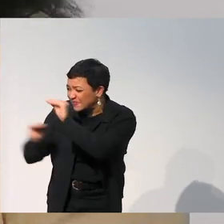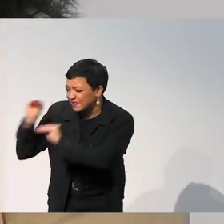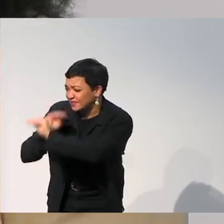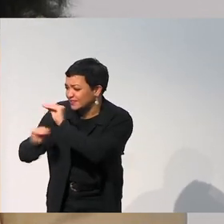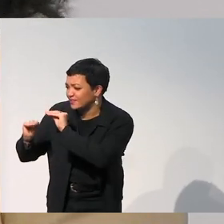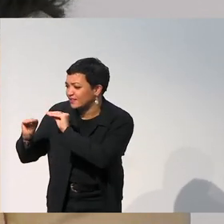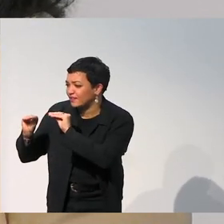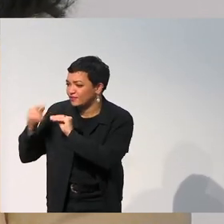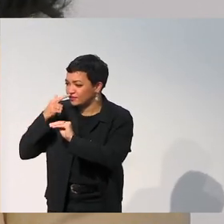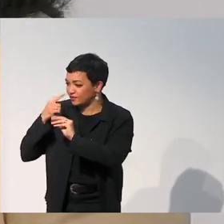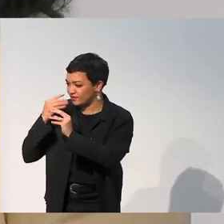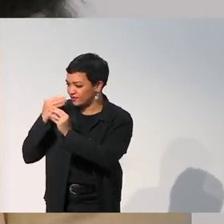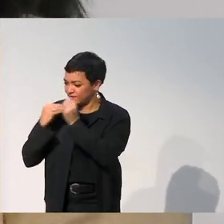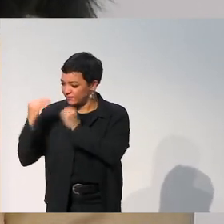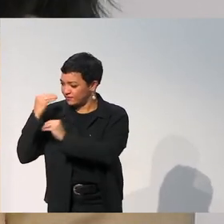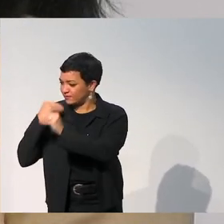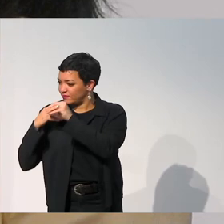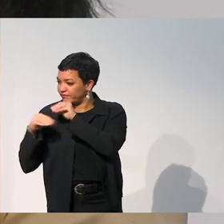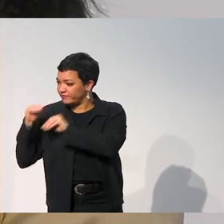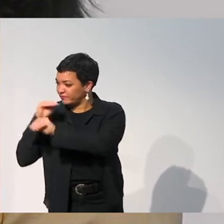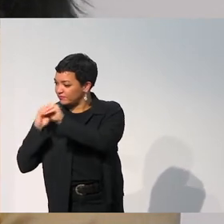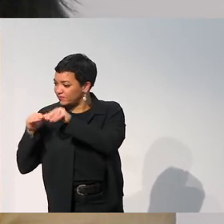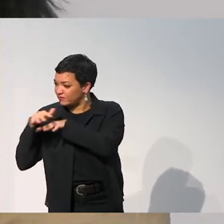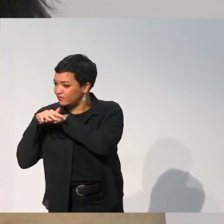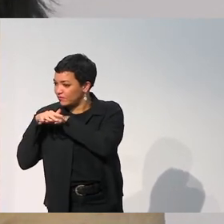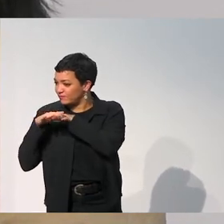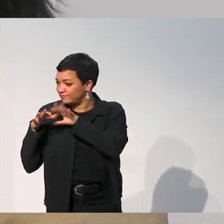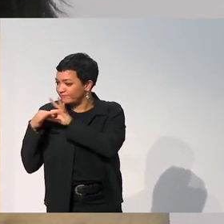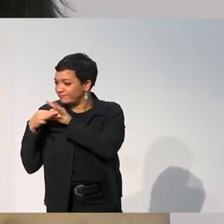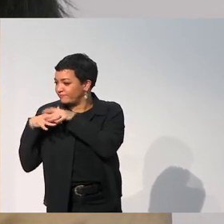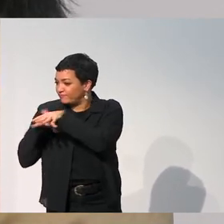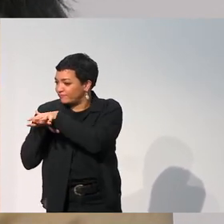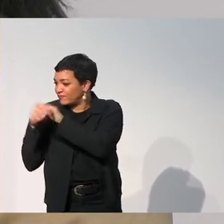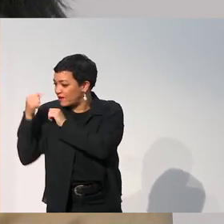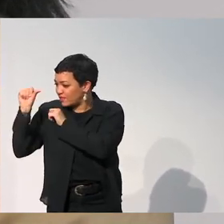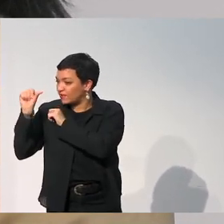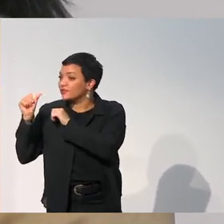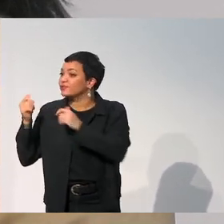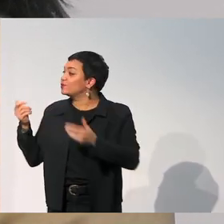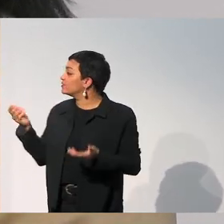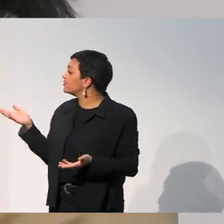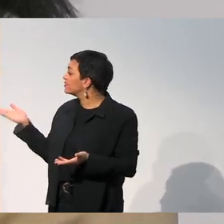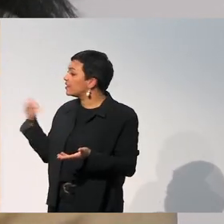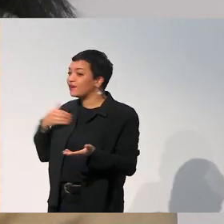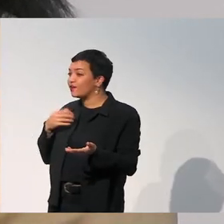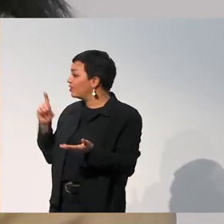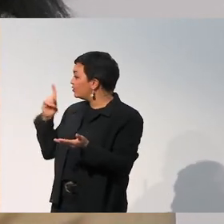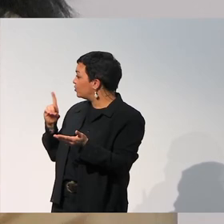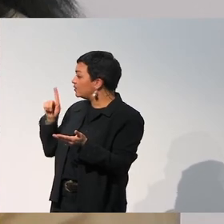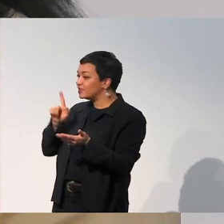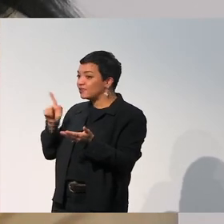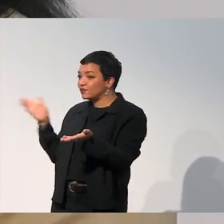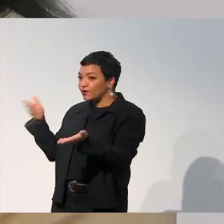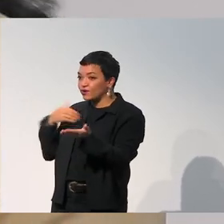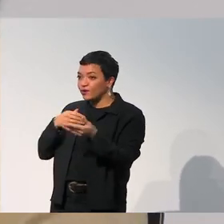qu'ils se confondaient l'un et l'autre, qu'ils se prolongeaient. Alors forcément, ça doit vous parler, Dominique Guillot, ce texte-là et